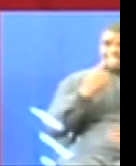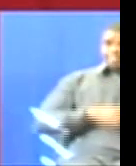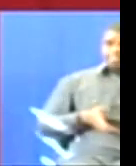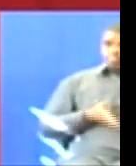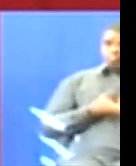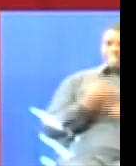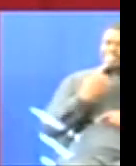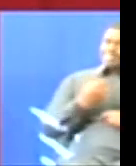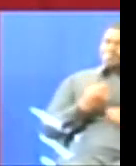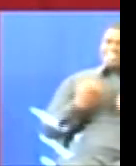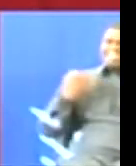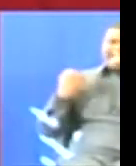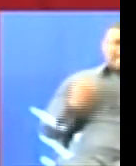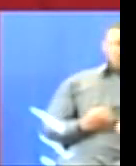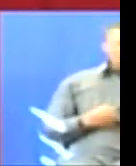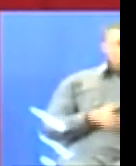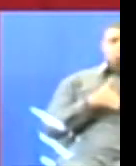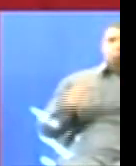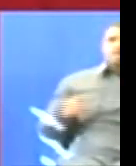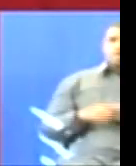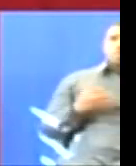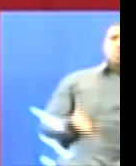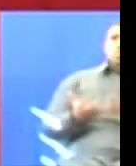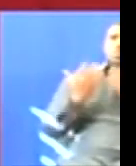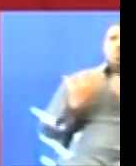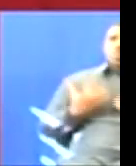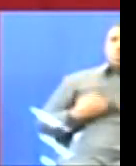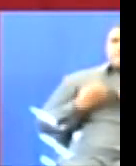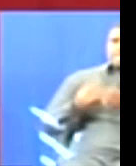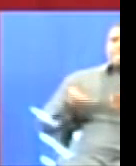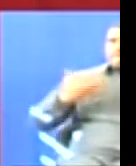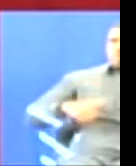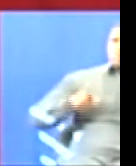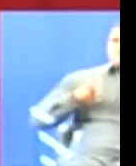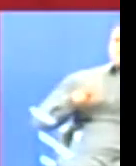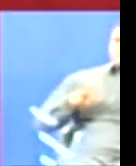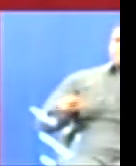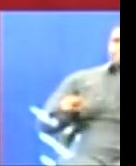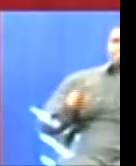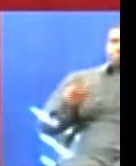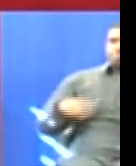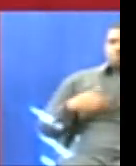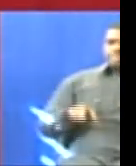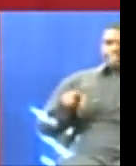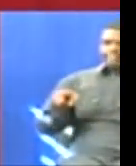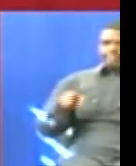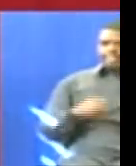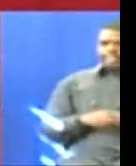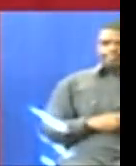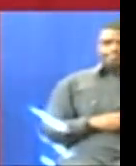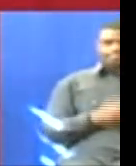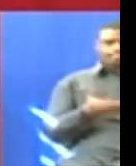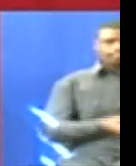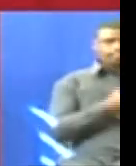jitihada kubwa sana katika kuiwezesha hii wizara. Hii wizara yupo wewe Mheshimiwa Waziri, una manaibu